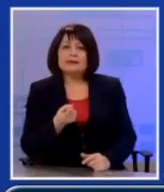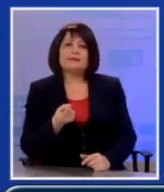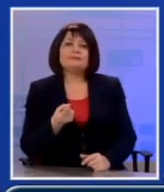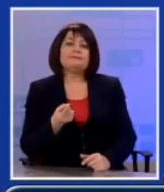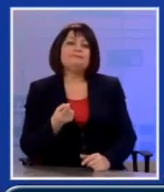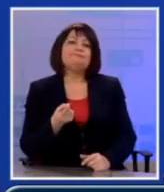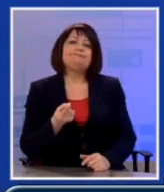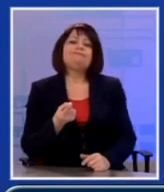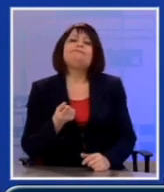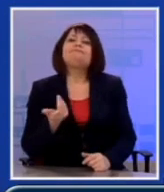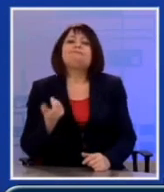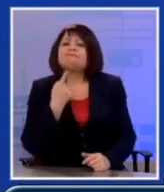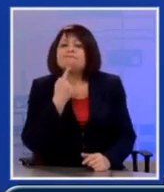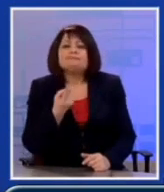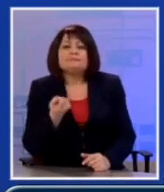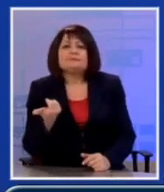και καταγράφουν